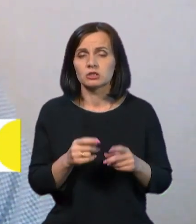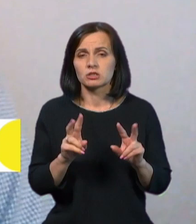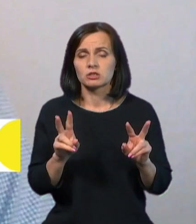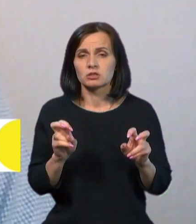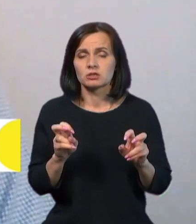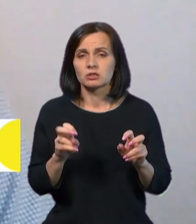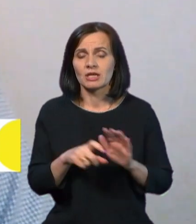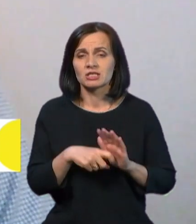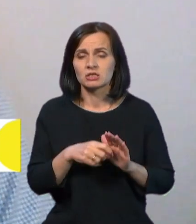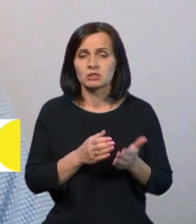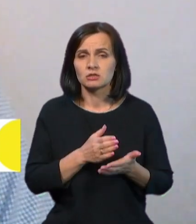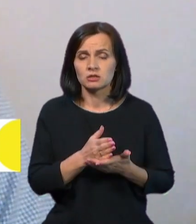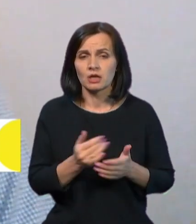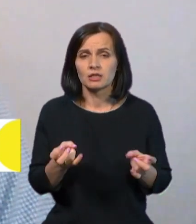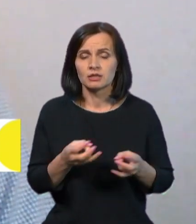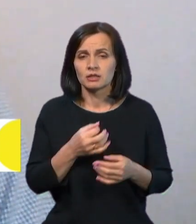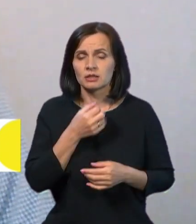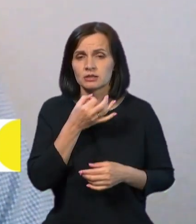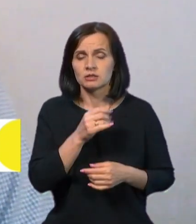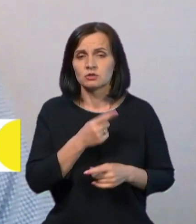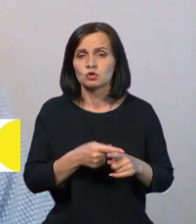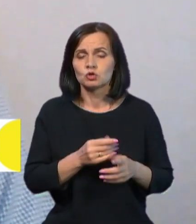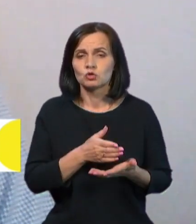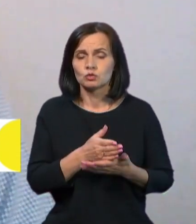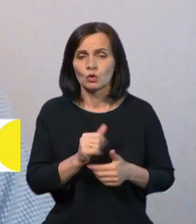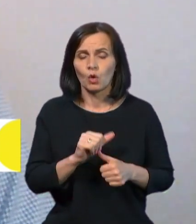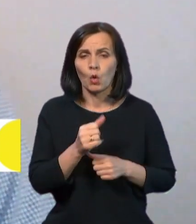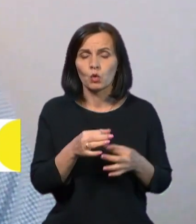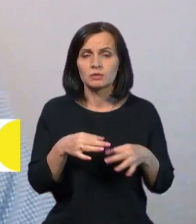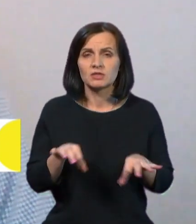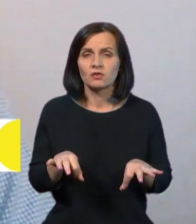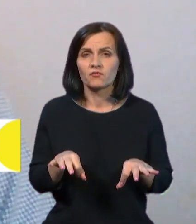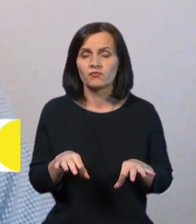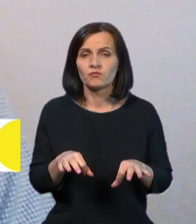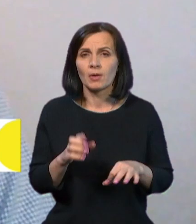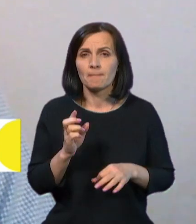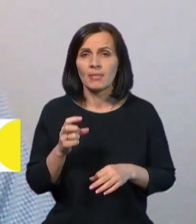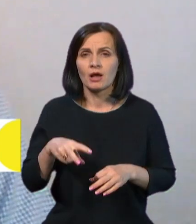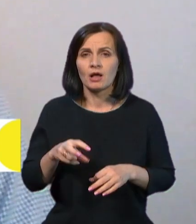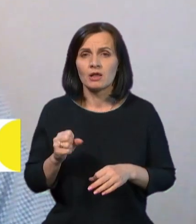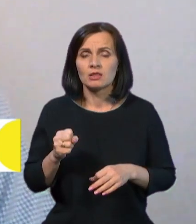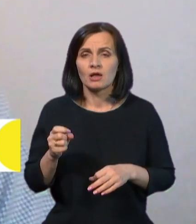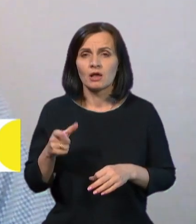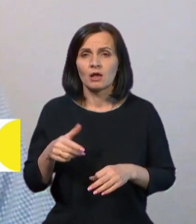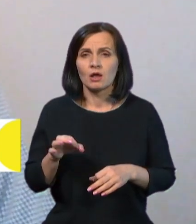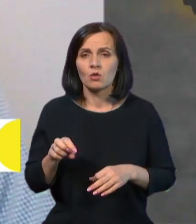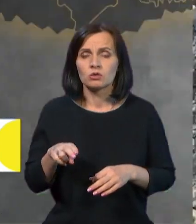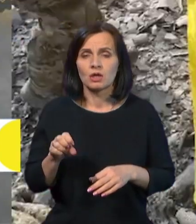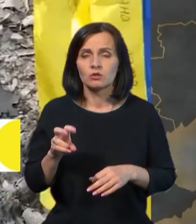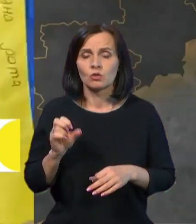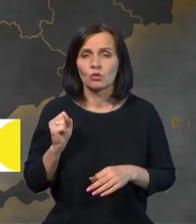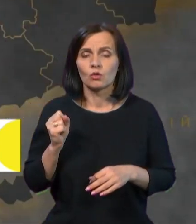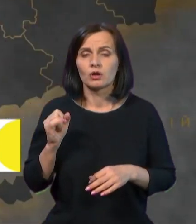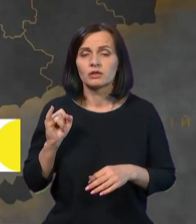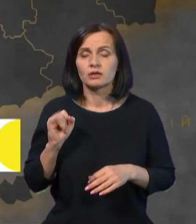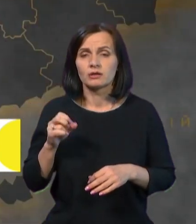Шахтарським напрямком. Варто відзначити, що на цьому напрямку, крім звільнення Благодатної і Макарівки, є звільнення